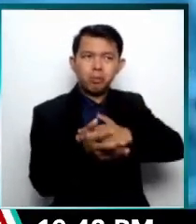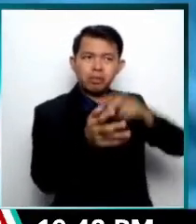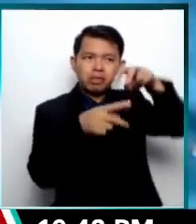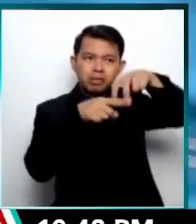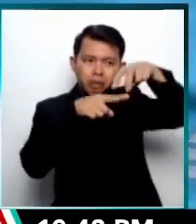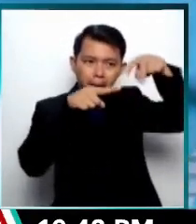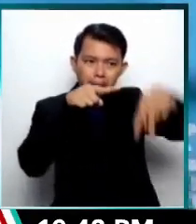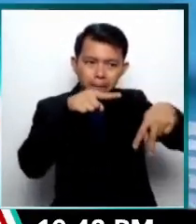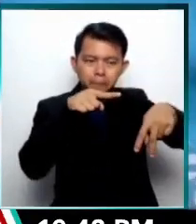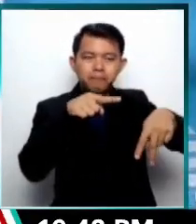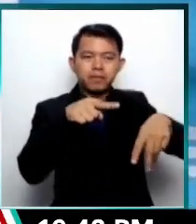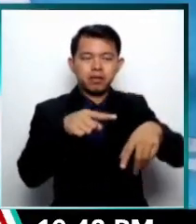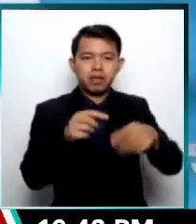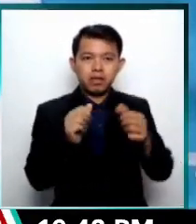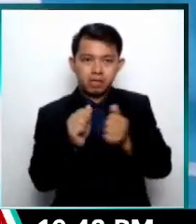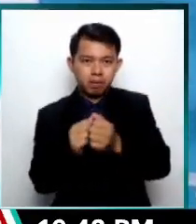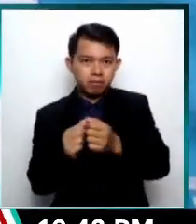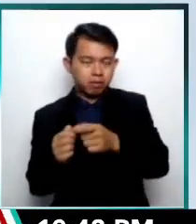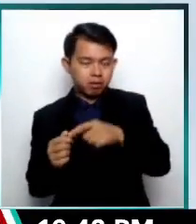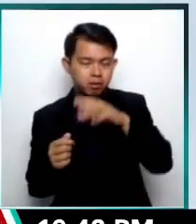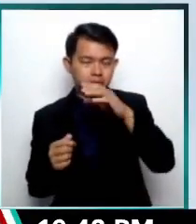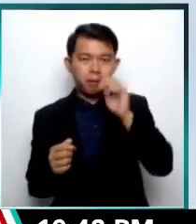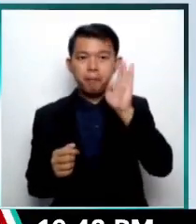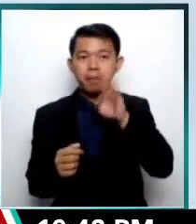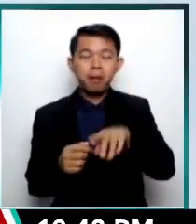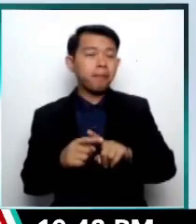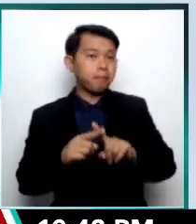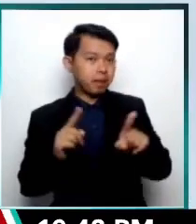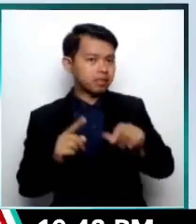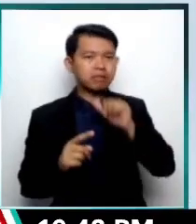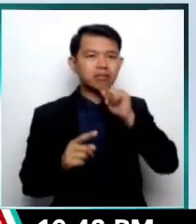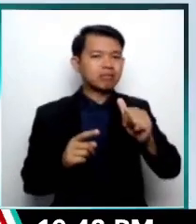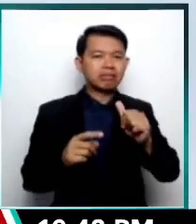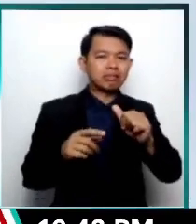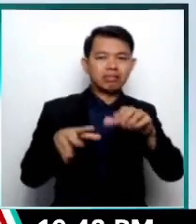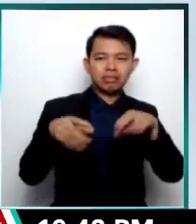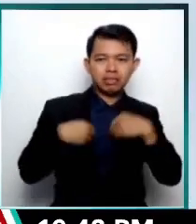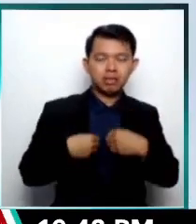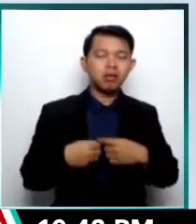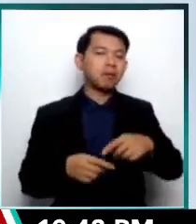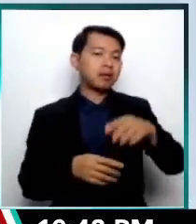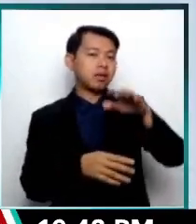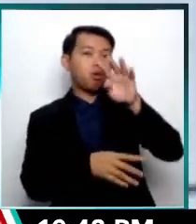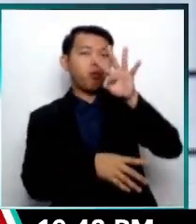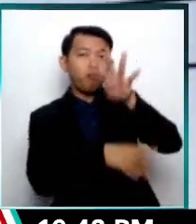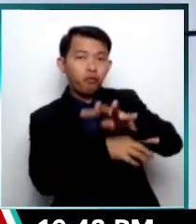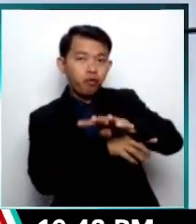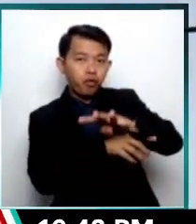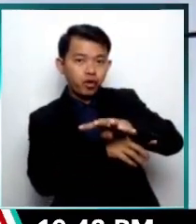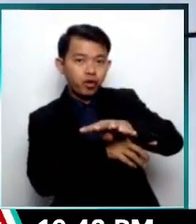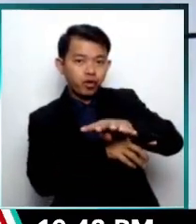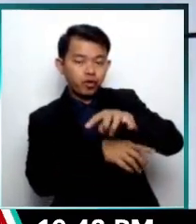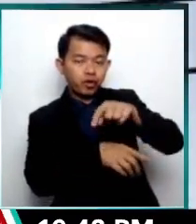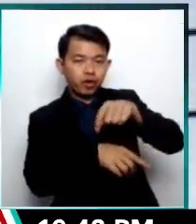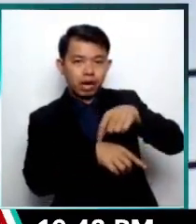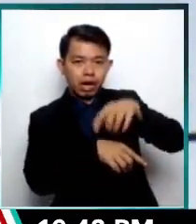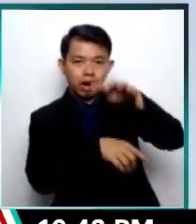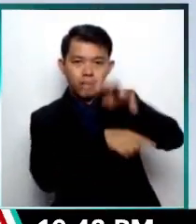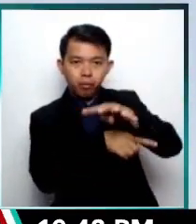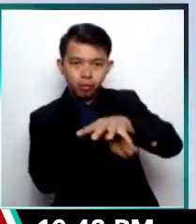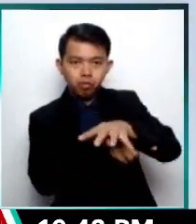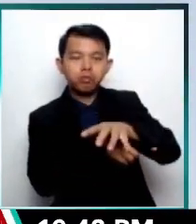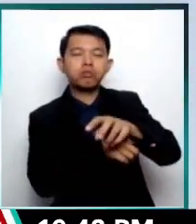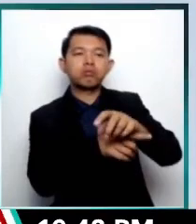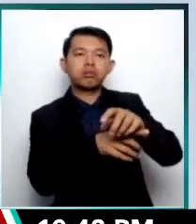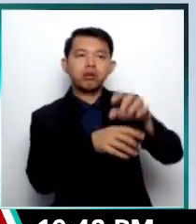Pero nagmatigas siya. Pasado alas 4 ng hapon ng naibaba ang lalaki matapos pwersahang kunin ng mga rescuer. Isinugod